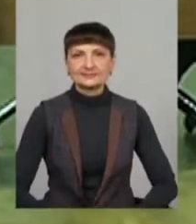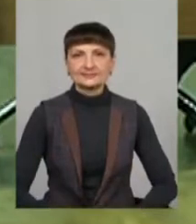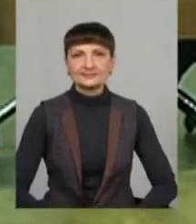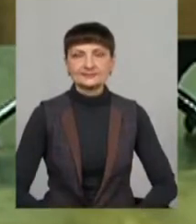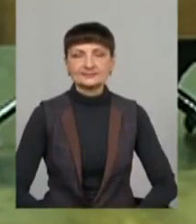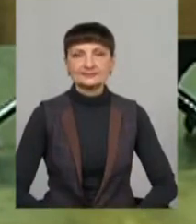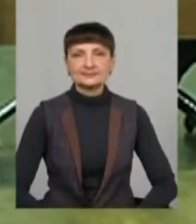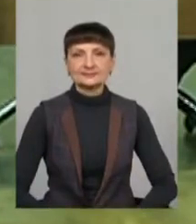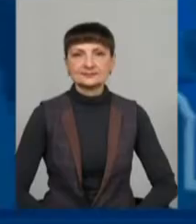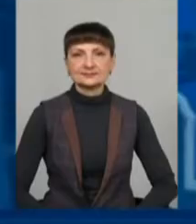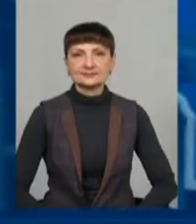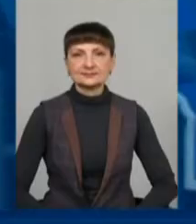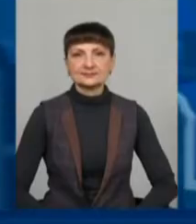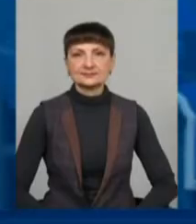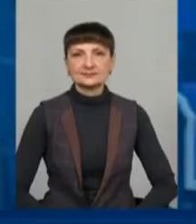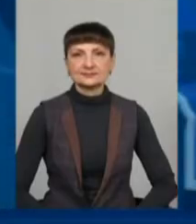телеканал Алматы.